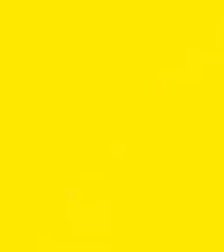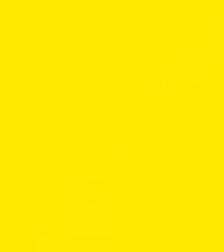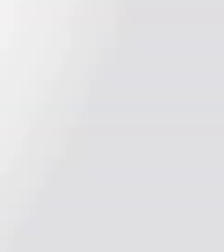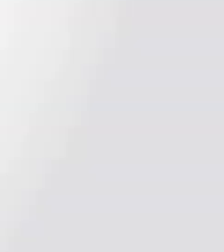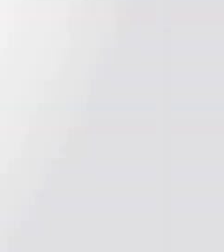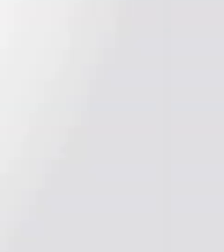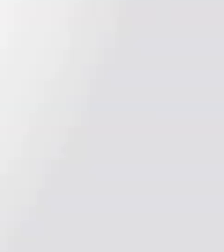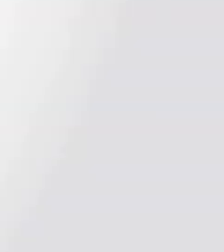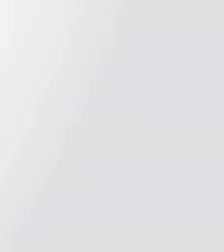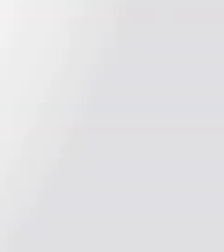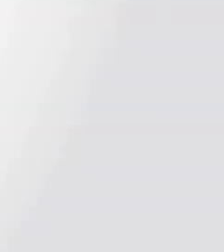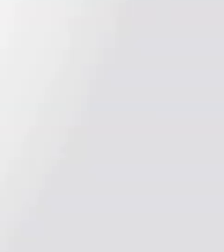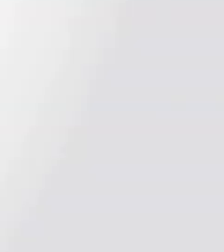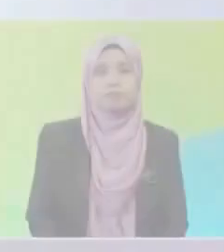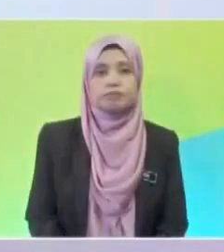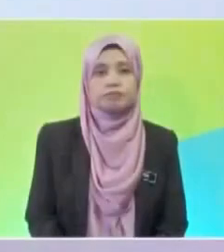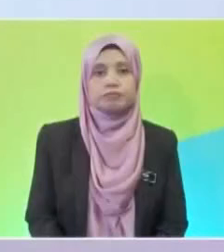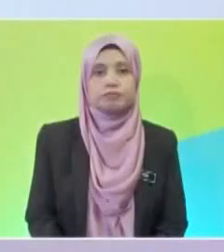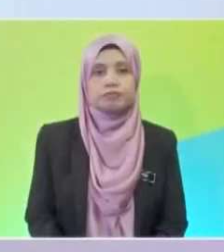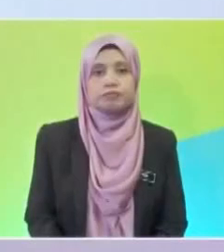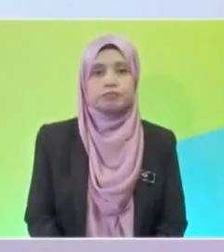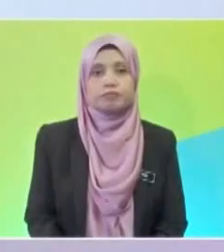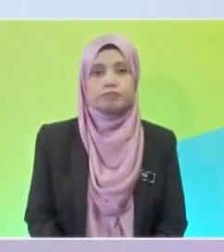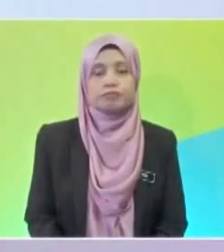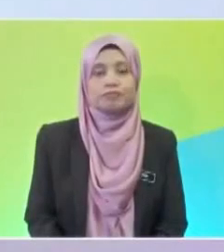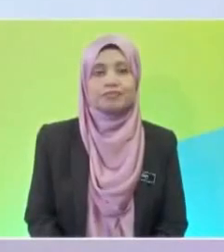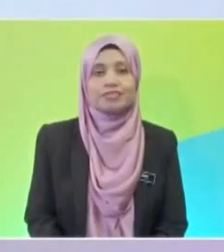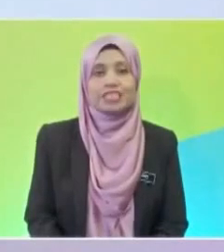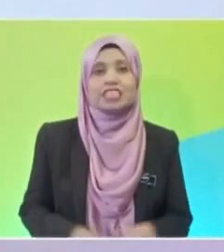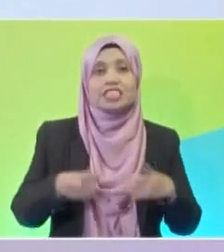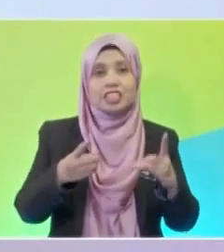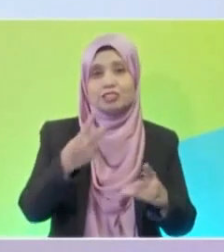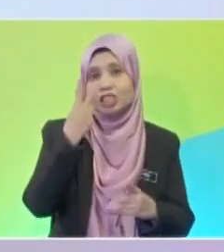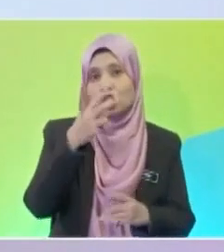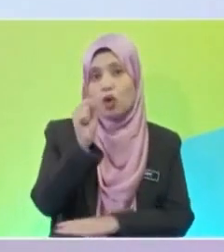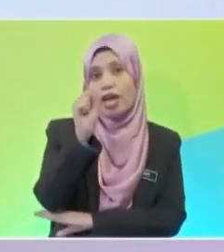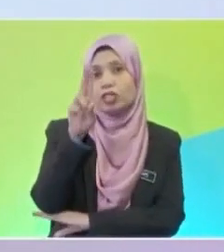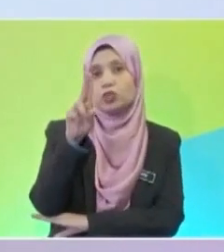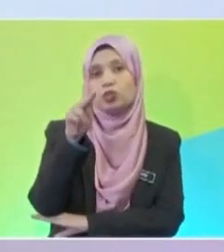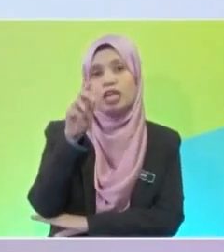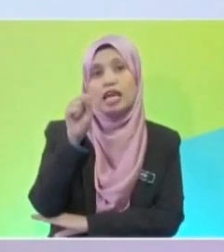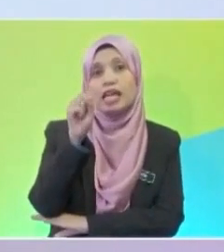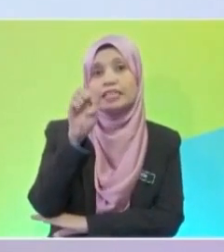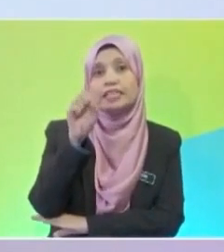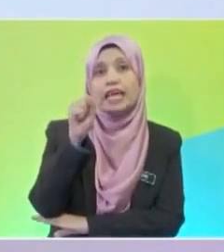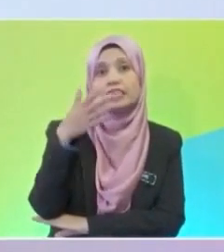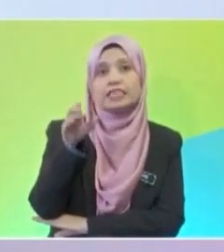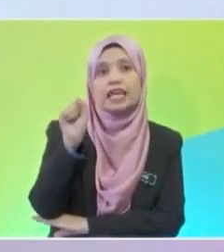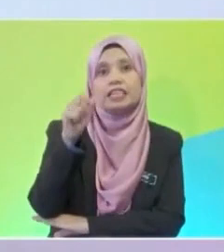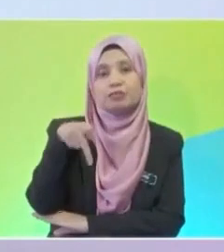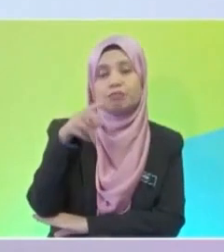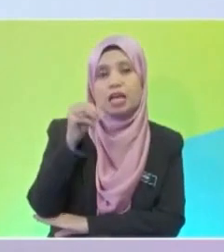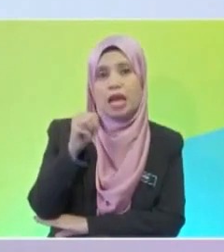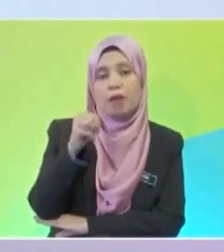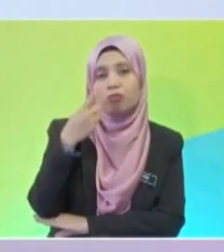Dek TV KPM. Anda sedang menonton sukses SPM 2022 Pecutan. Bagi